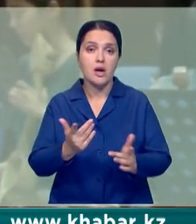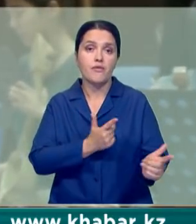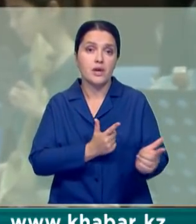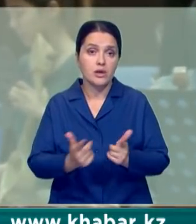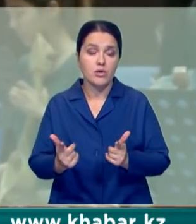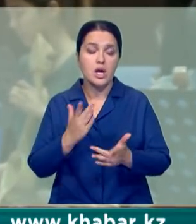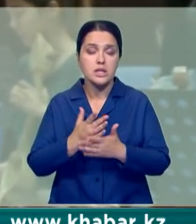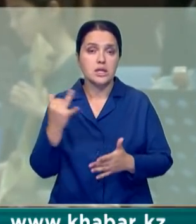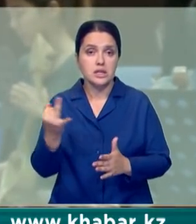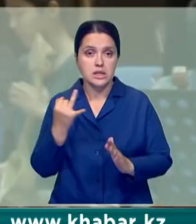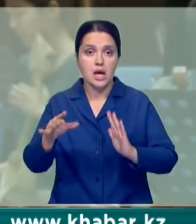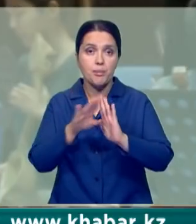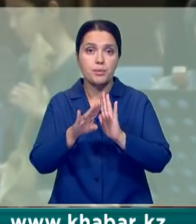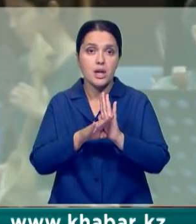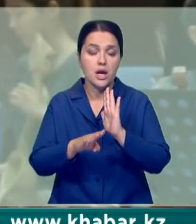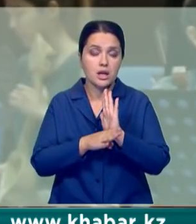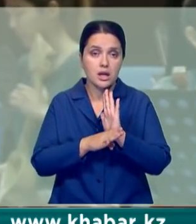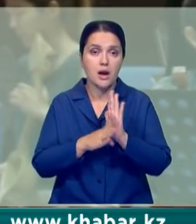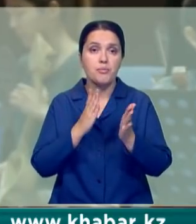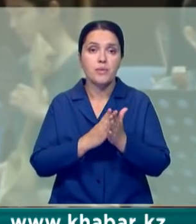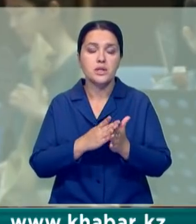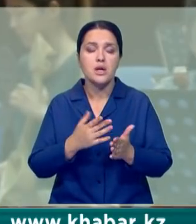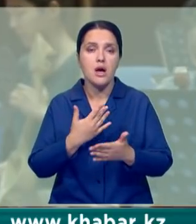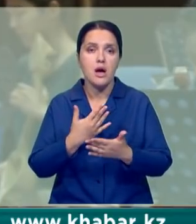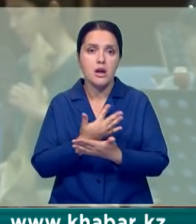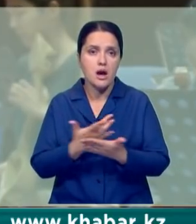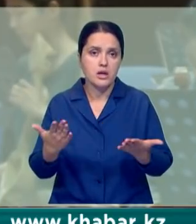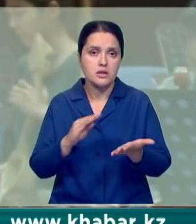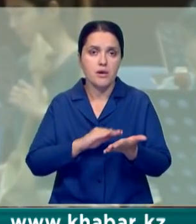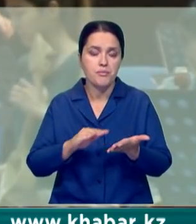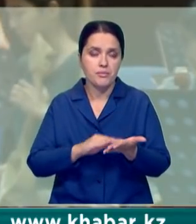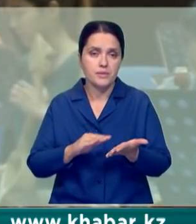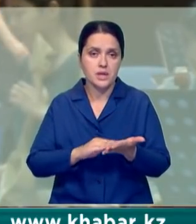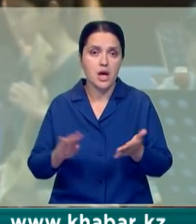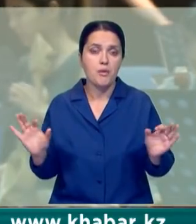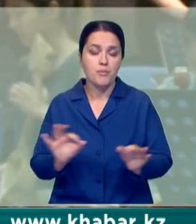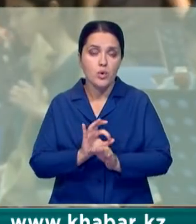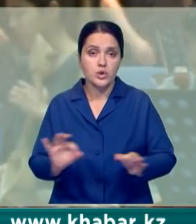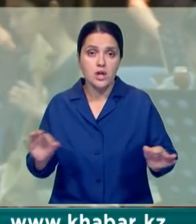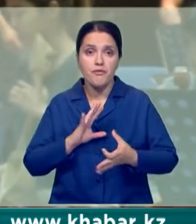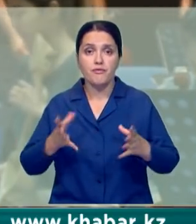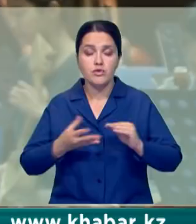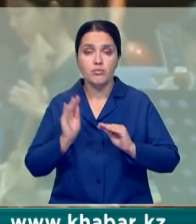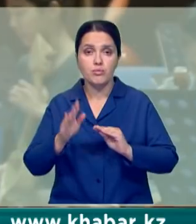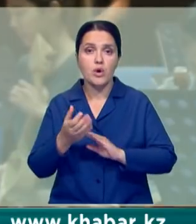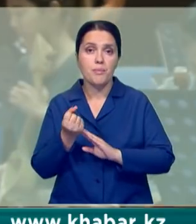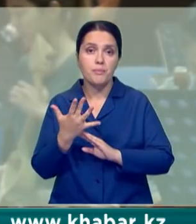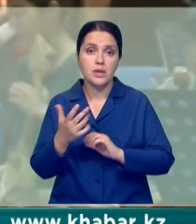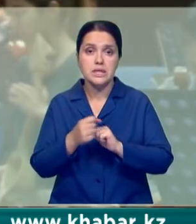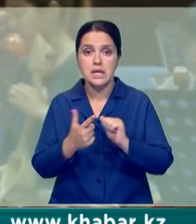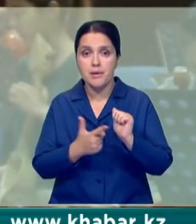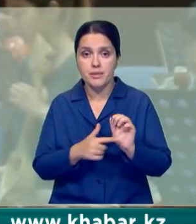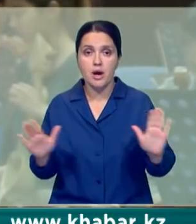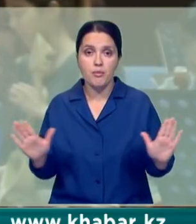насыщенная программа это произведение классиков а также q и современных композиторов всего будет исполнено 1517